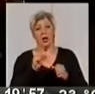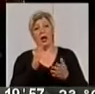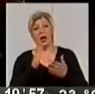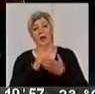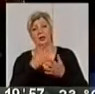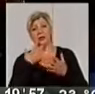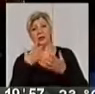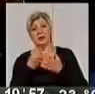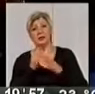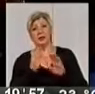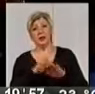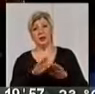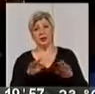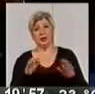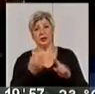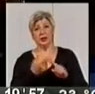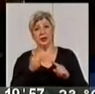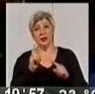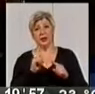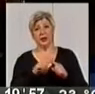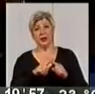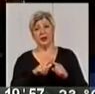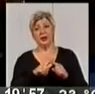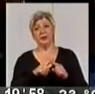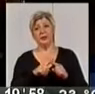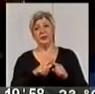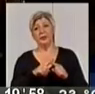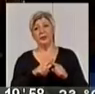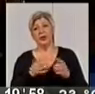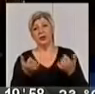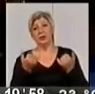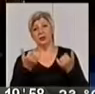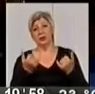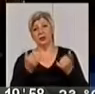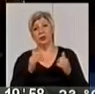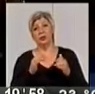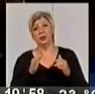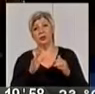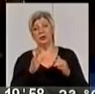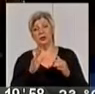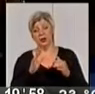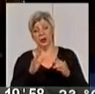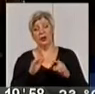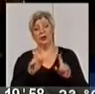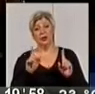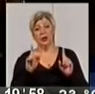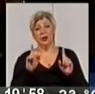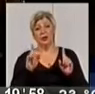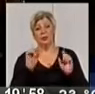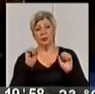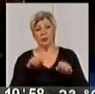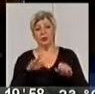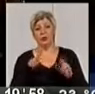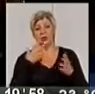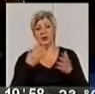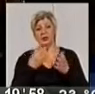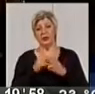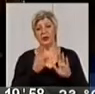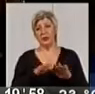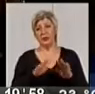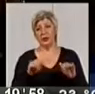скажімо, які сьогодні є біологічні їхні батьки. То сьогодні будуть право і в оцих таких своїх дітей. Вони разом з дітьми, які